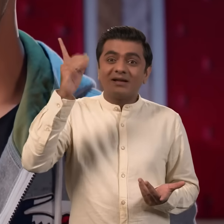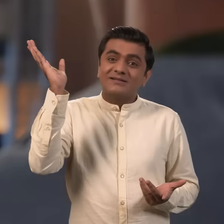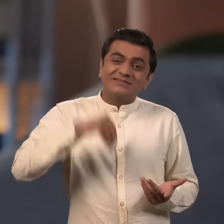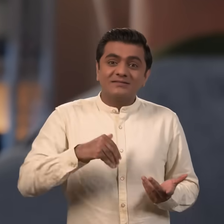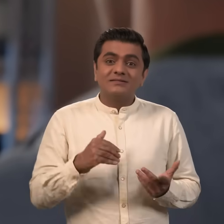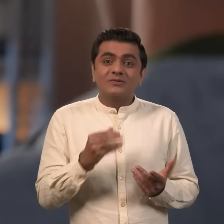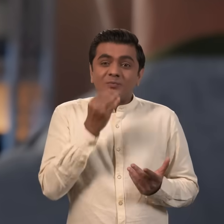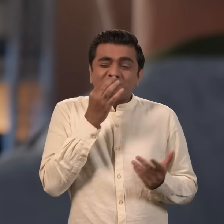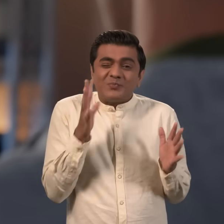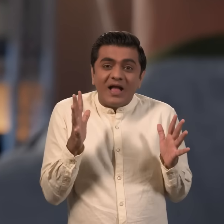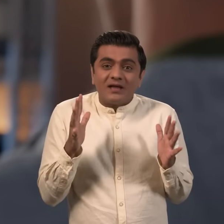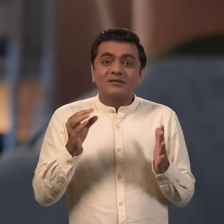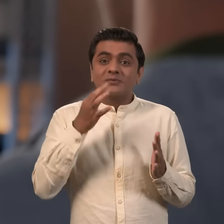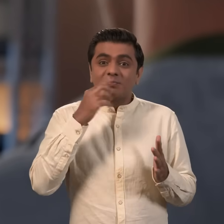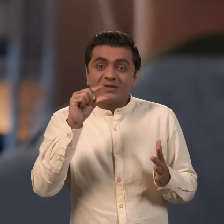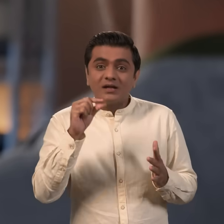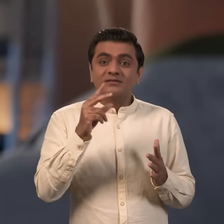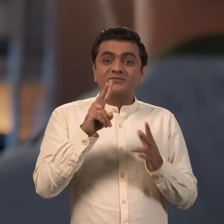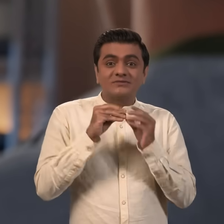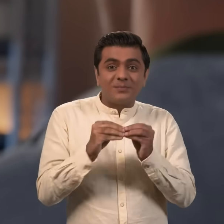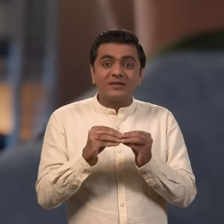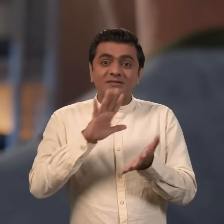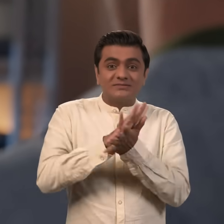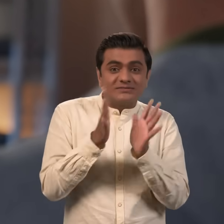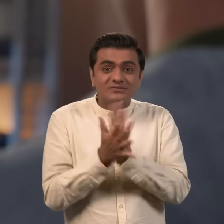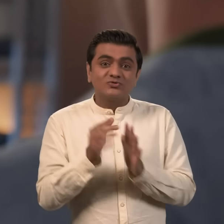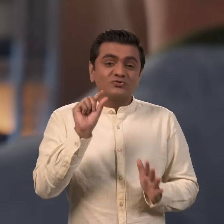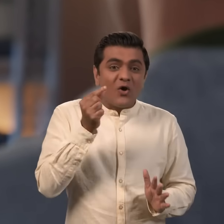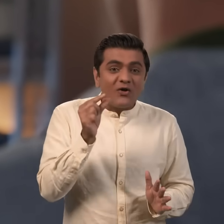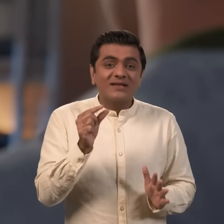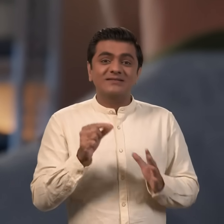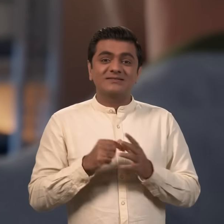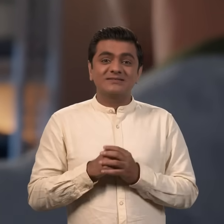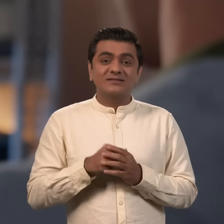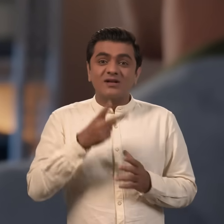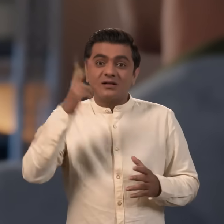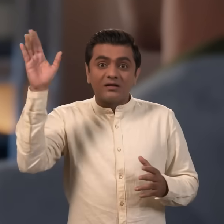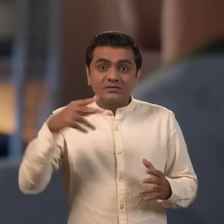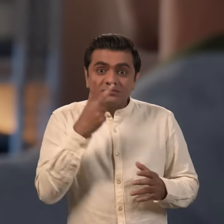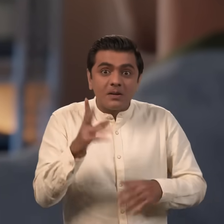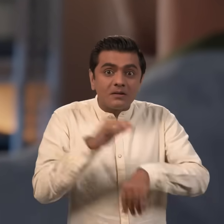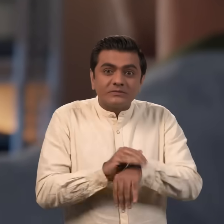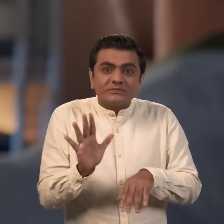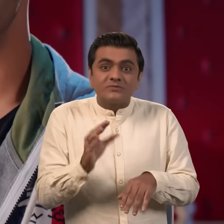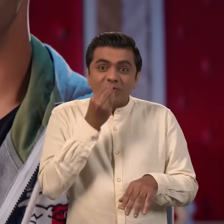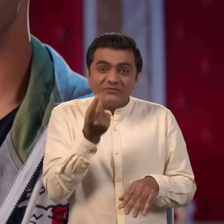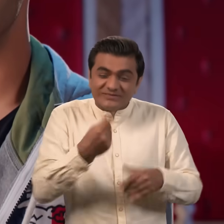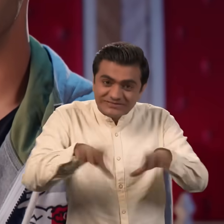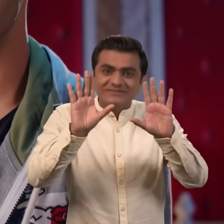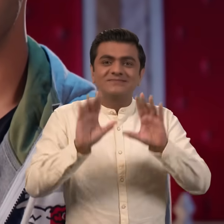चटपटे पनीर टिक्के, कुलचा और छोले मंगाए। इससे पहले कि किसी को पता लग जाए तो खा